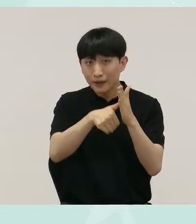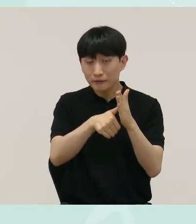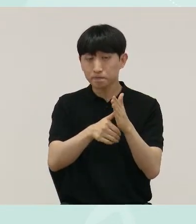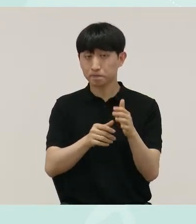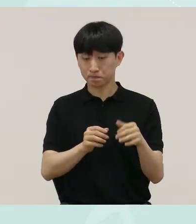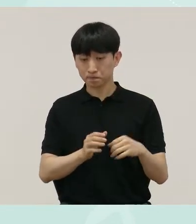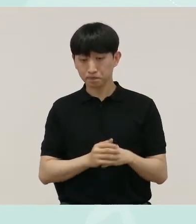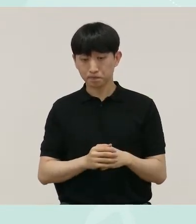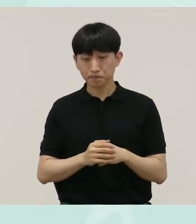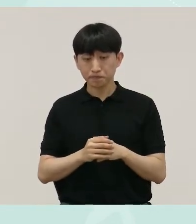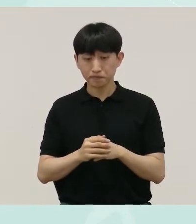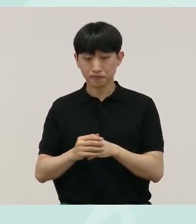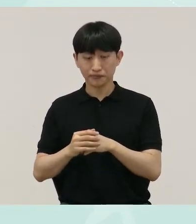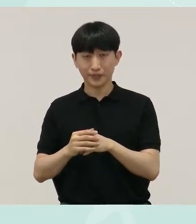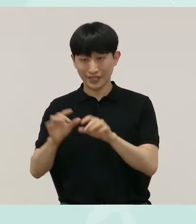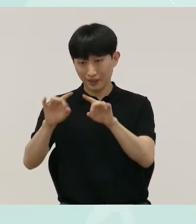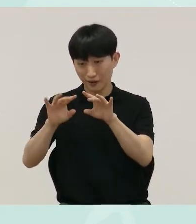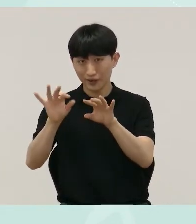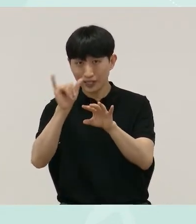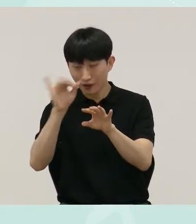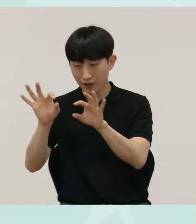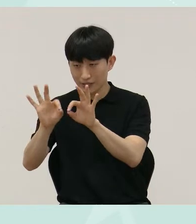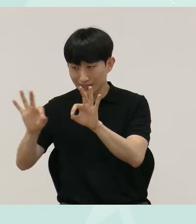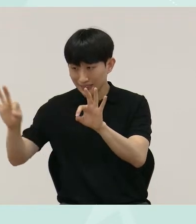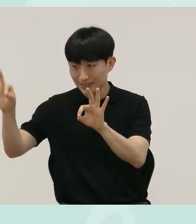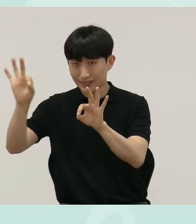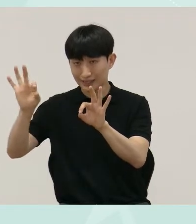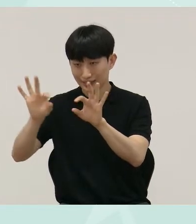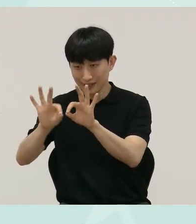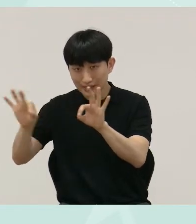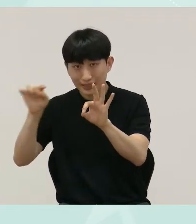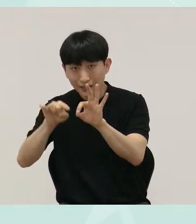전극이 달려있는 와이어를 달팽이관의 고실계로 실제로